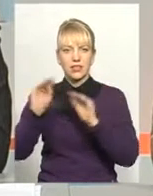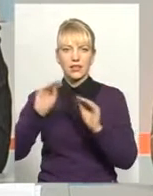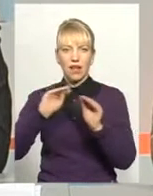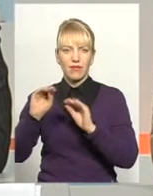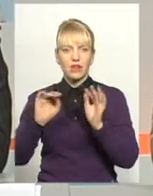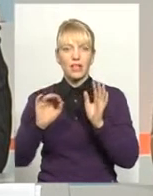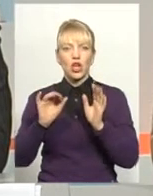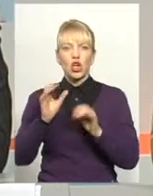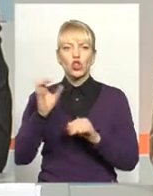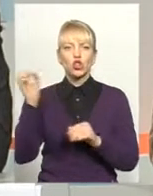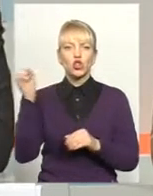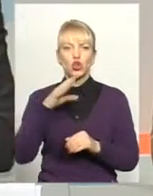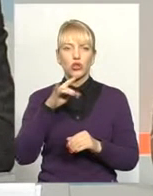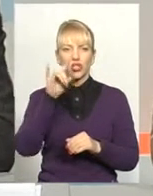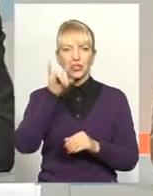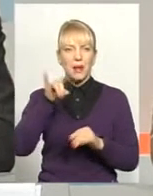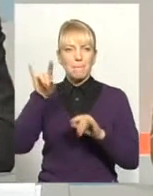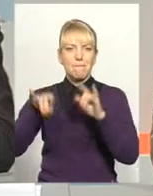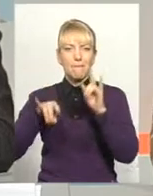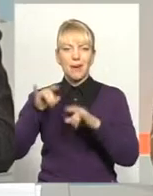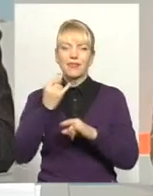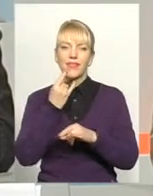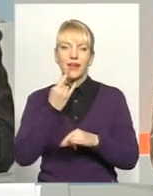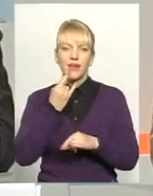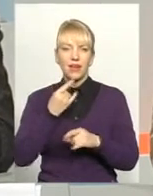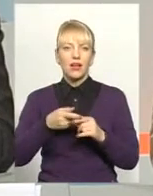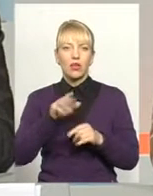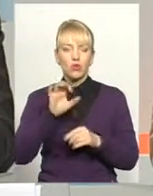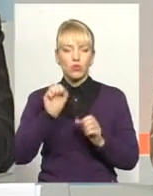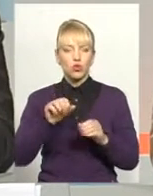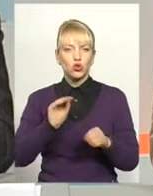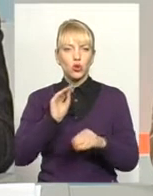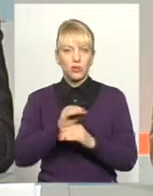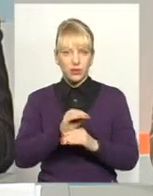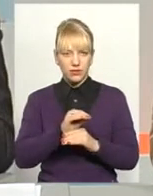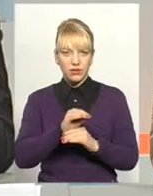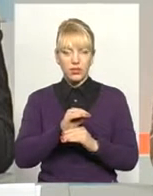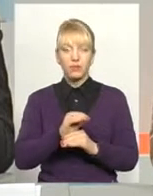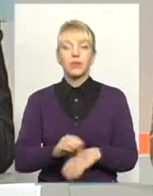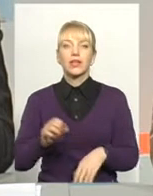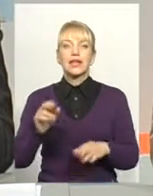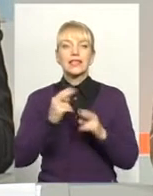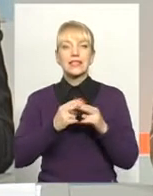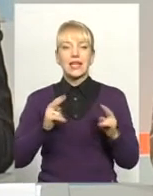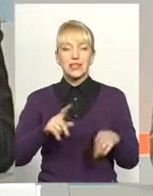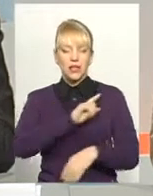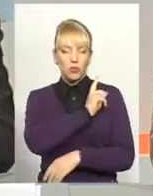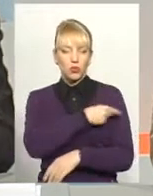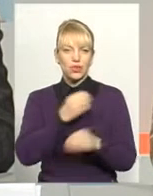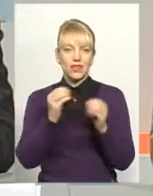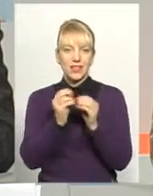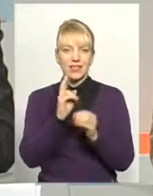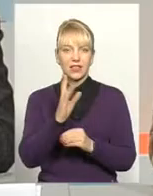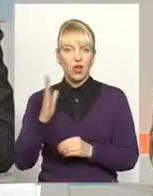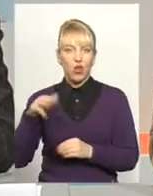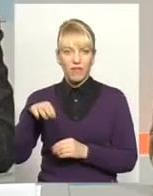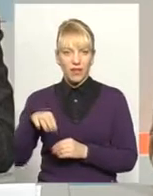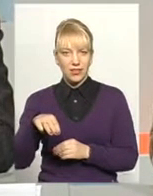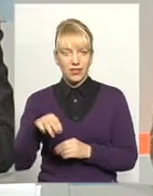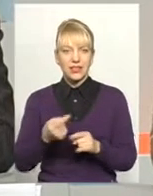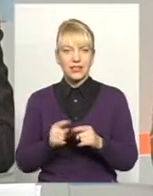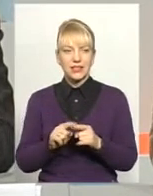сонячні панелі і встановлюють мені сонячні АЕС, можу додати, станція потужністю 10 кВт, це